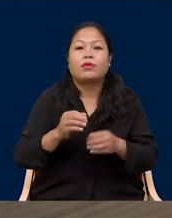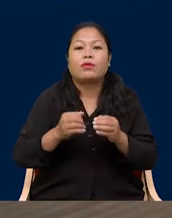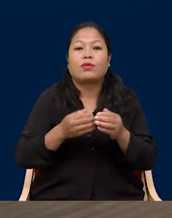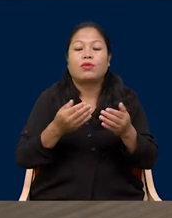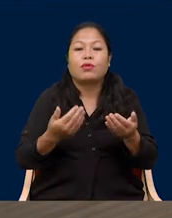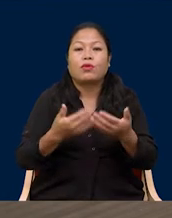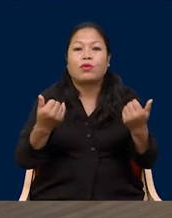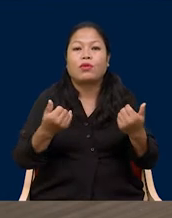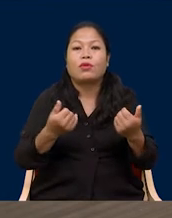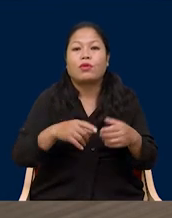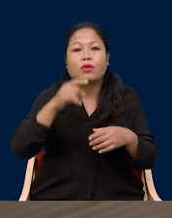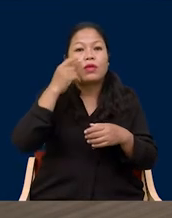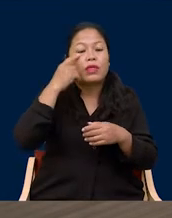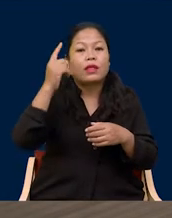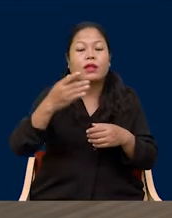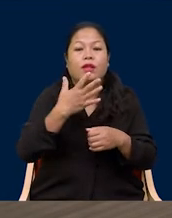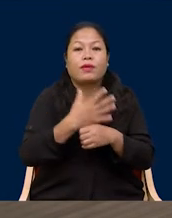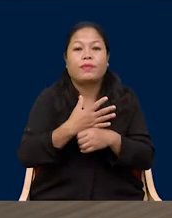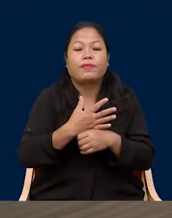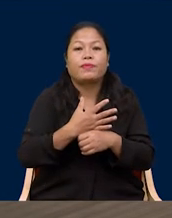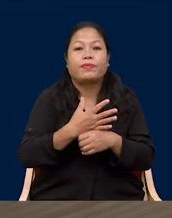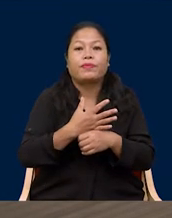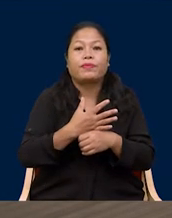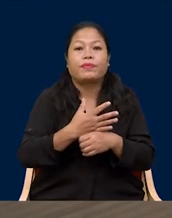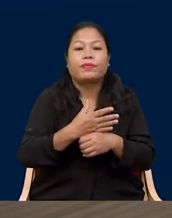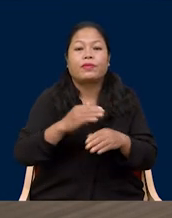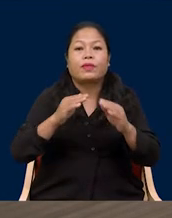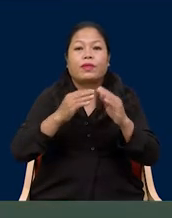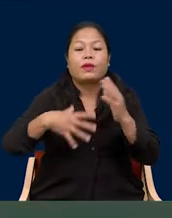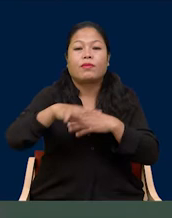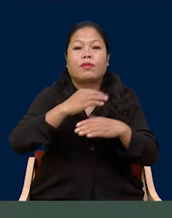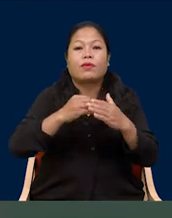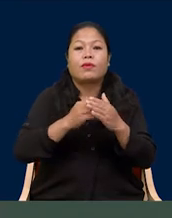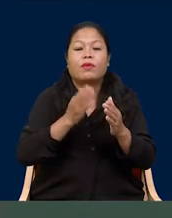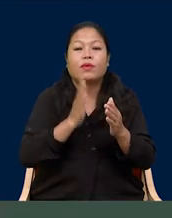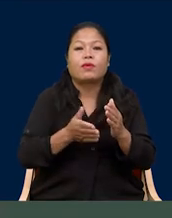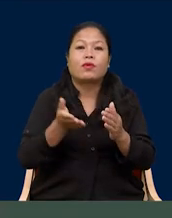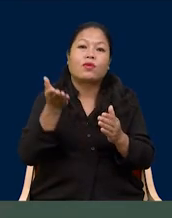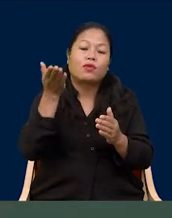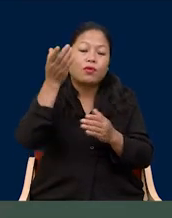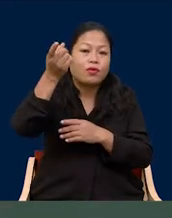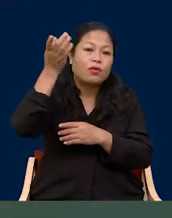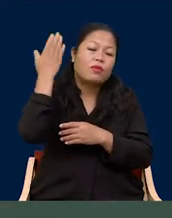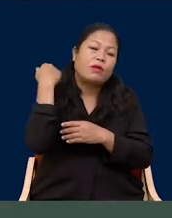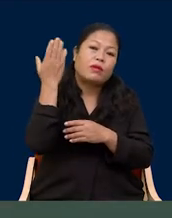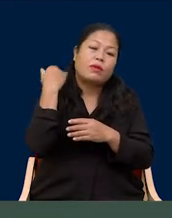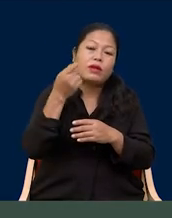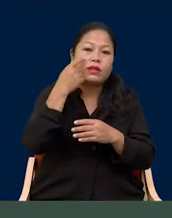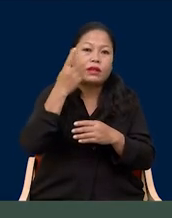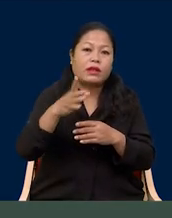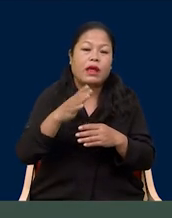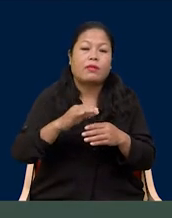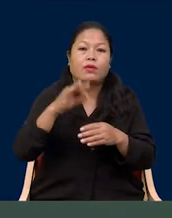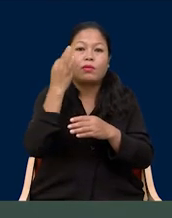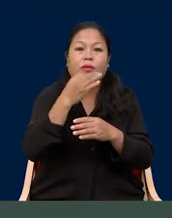र हाम्रो यो मिसन भनौँ न चाहिँ के हो भने, रोकपासहरू चाहिँ पारिवारिक नै, उहाँहरूले पहिलादेखि नै, पुस्तौँदेखि नै